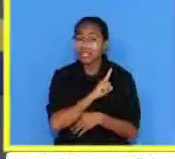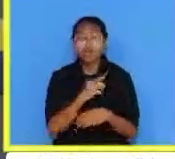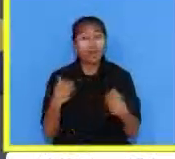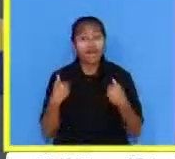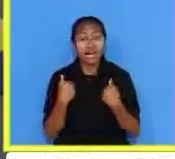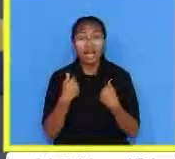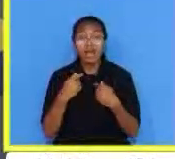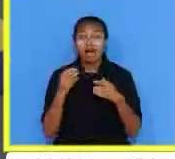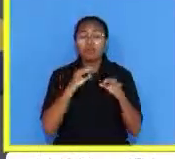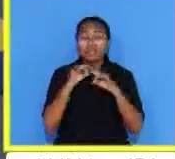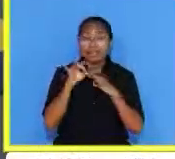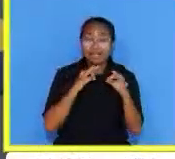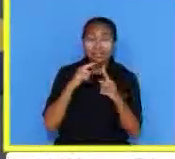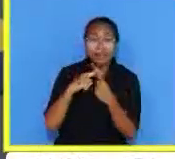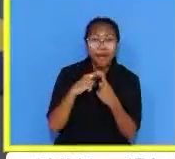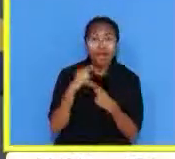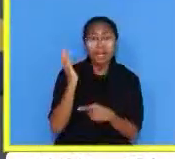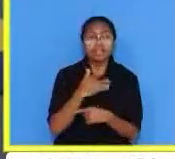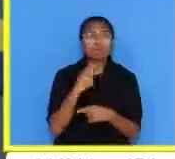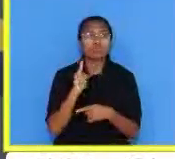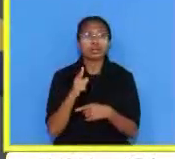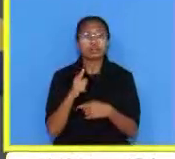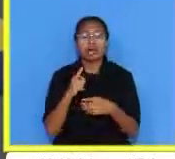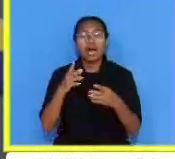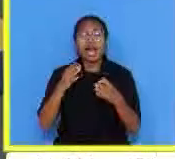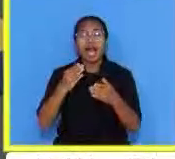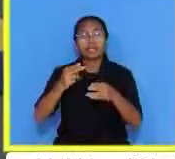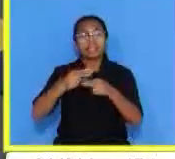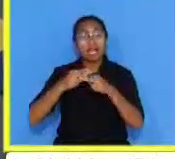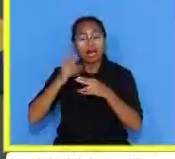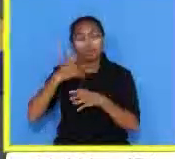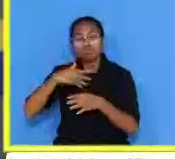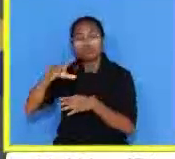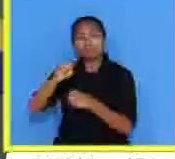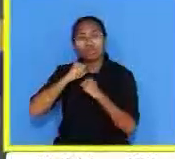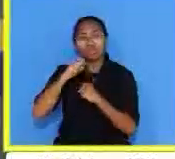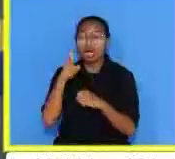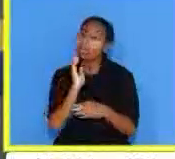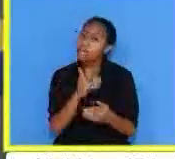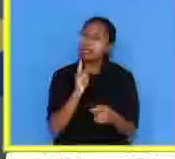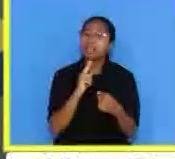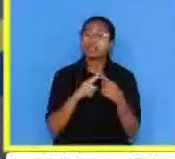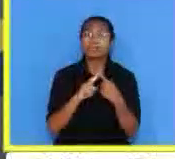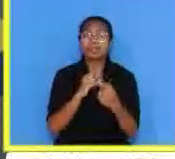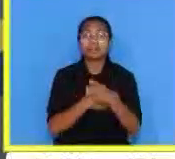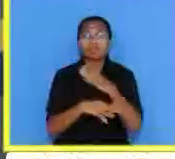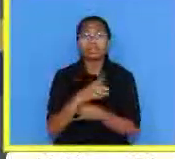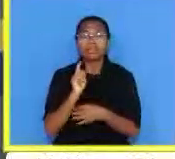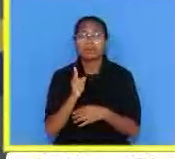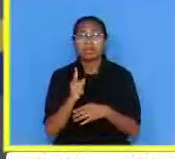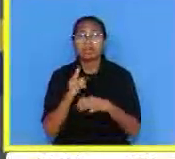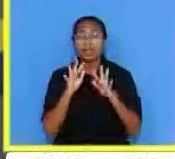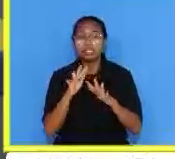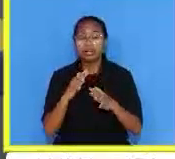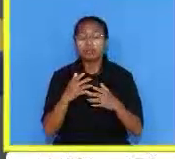apakah ada fasilitas tambahan seperti mungkin antar jemput, karena teman-teman penyandang disabilitas ini kan lebih banyak harus kita